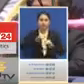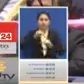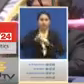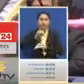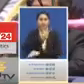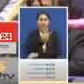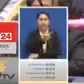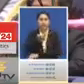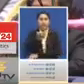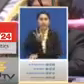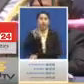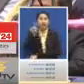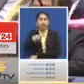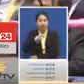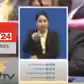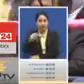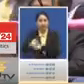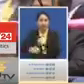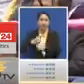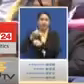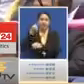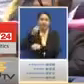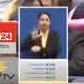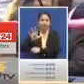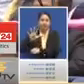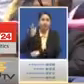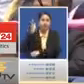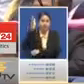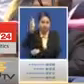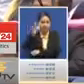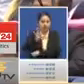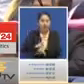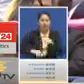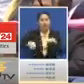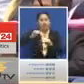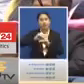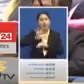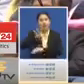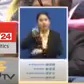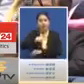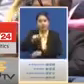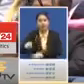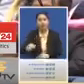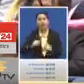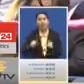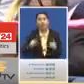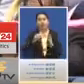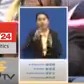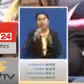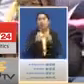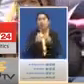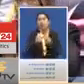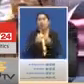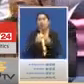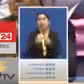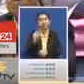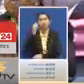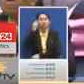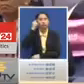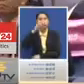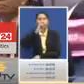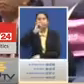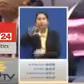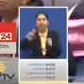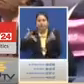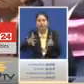4-5% แล้วหลังจากนั้น15ปี 5% แต่ในนโยบายของท่านไม่กล้าบอกตัวเลขไม่กล้าพูดเลยว่าตัวเลขต่อ